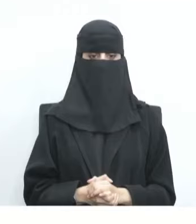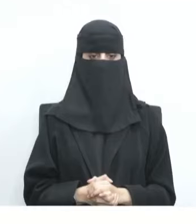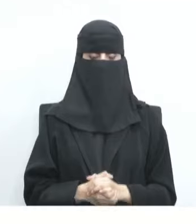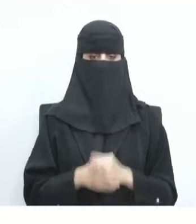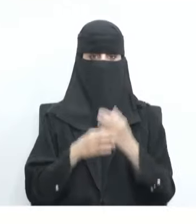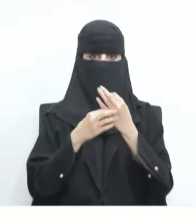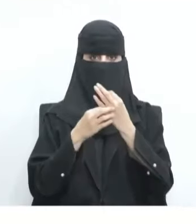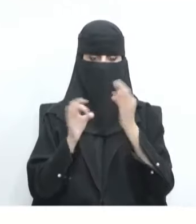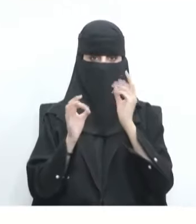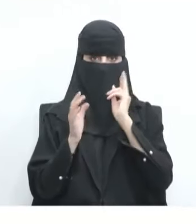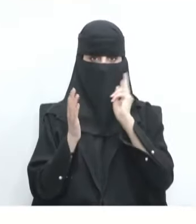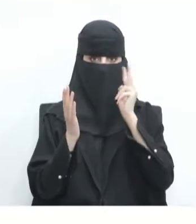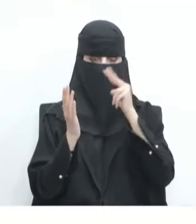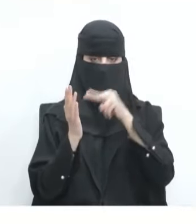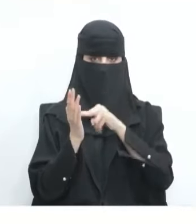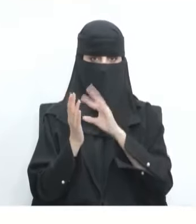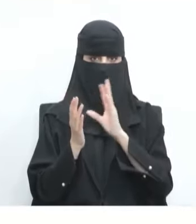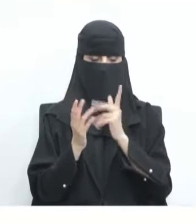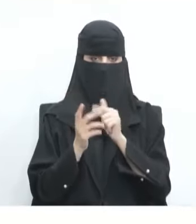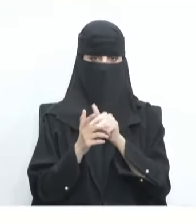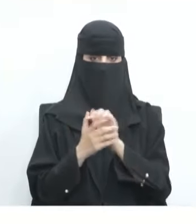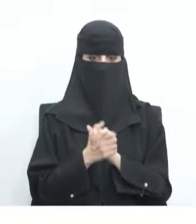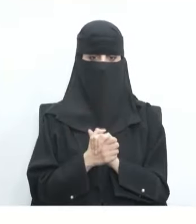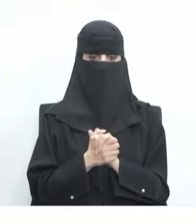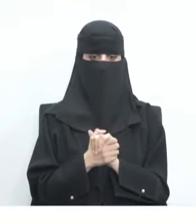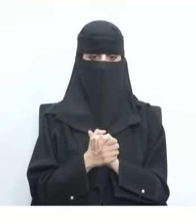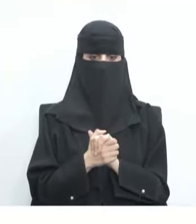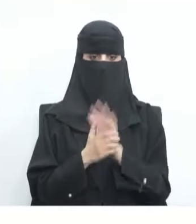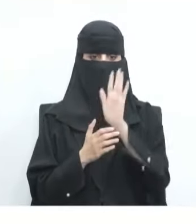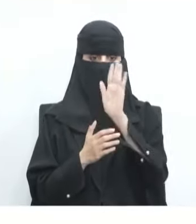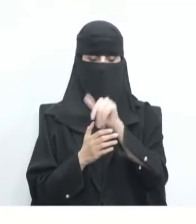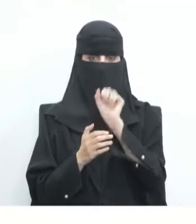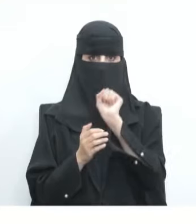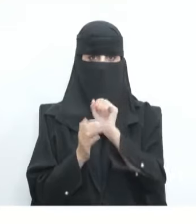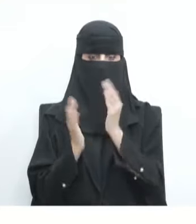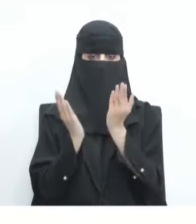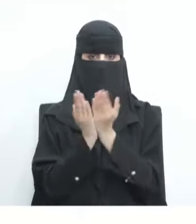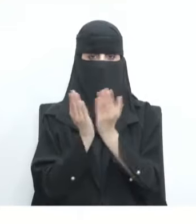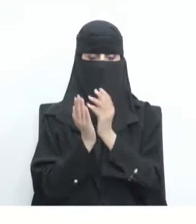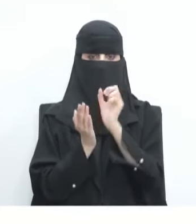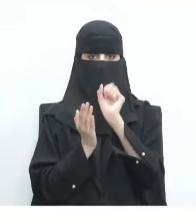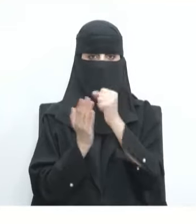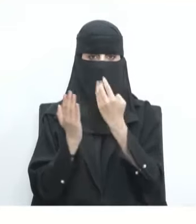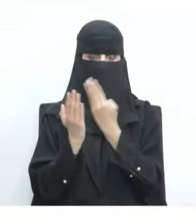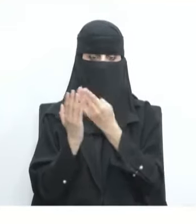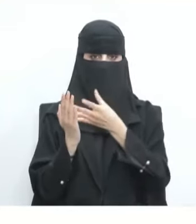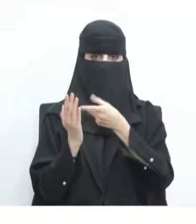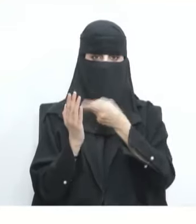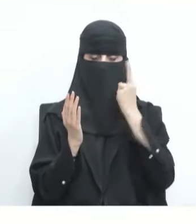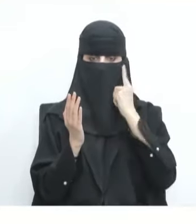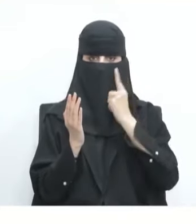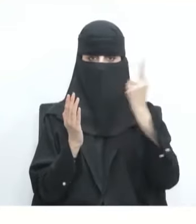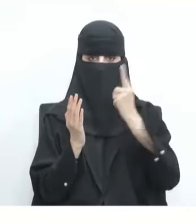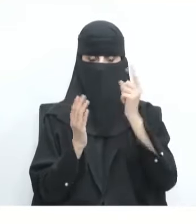وتلاحظ ايضا انه يوجد رابط الكتروني للاستماع للنصب بامكانك